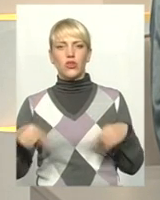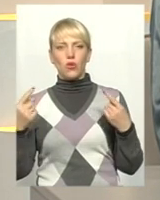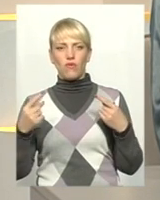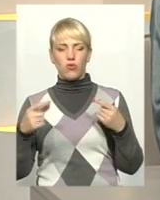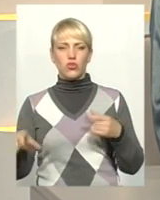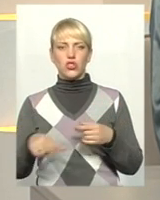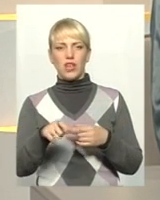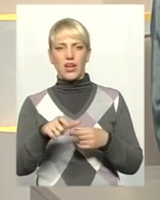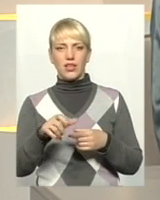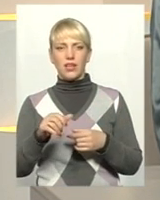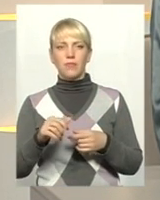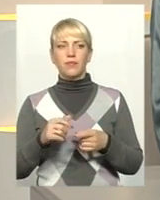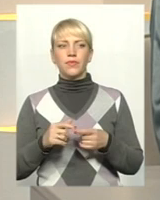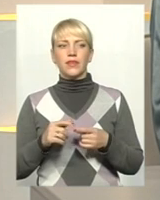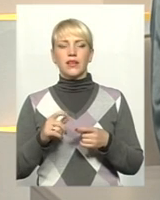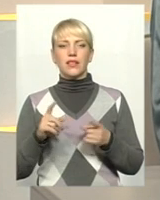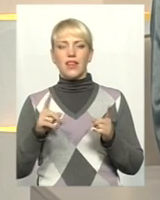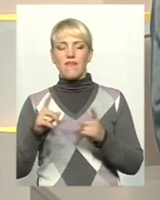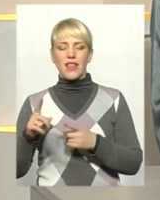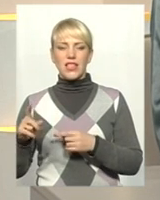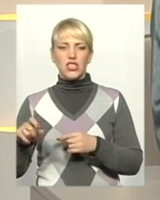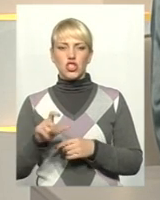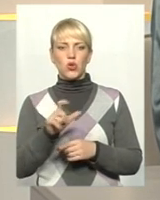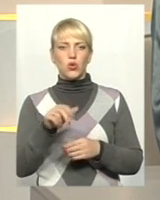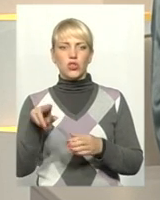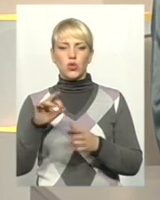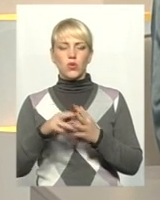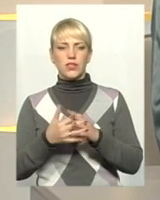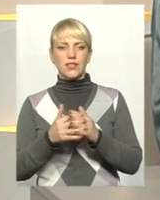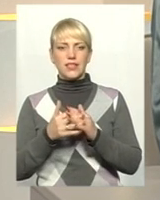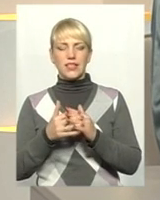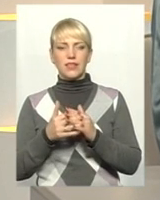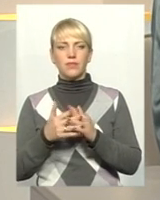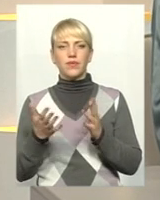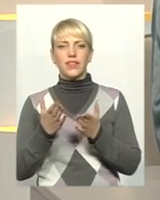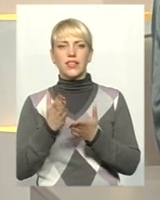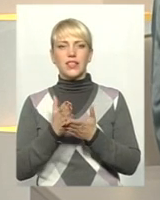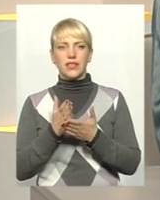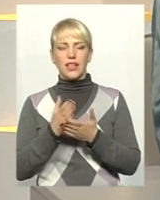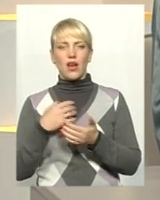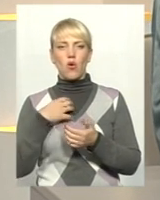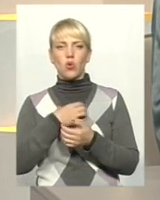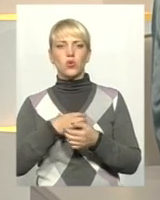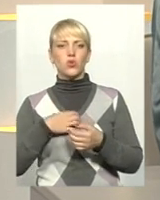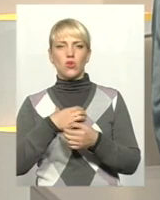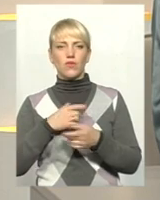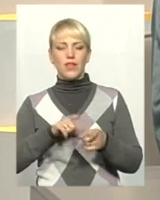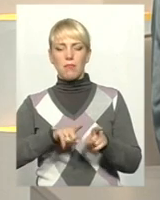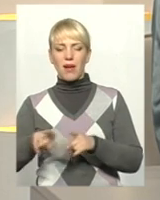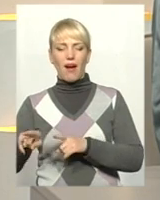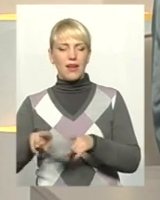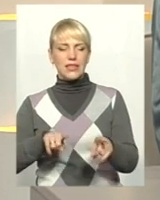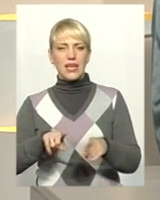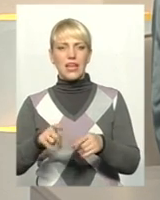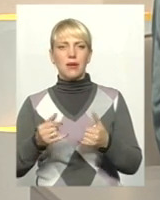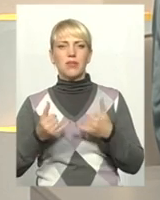відновлюють шляхи, ті невеличкі дороги до сіл, які є основними артеріями для